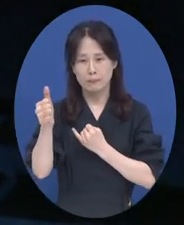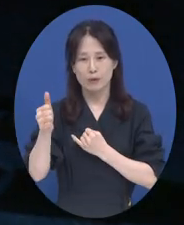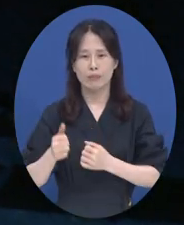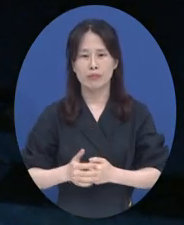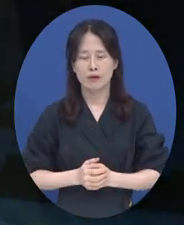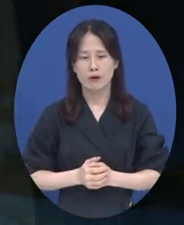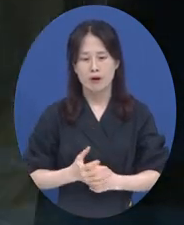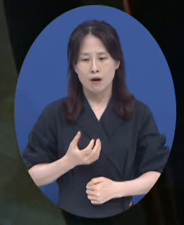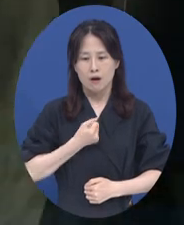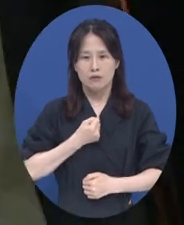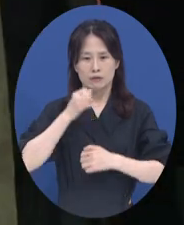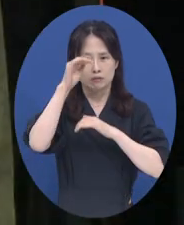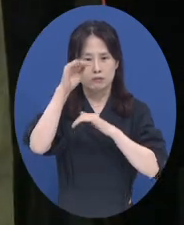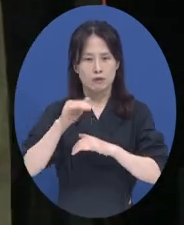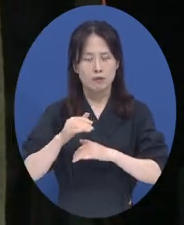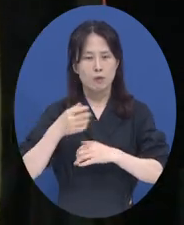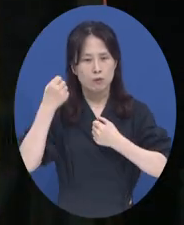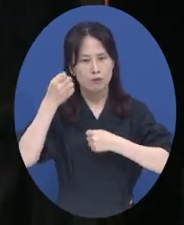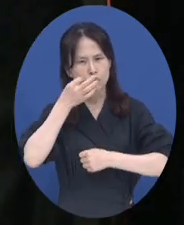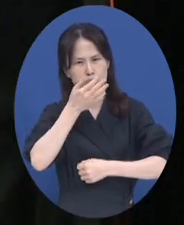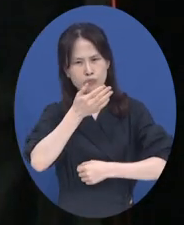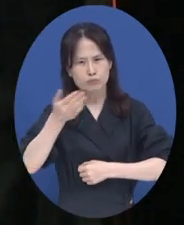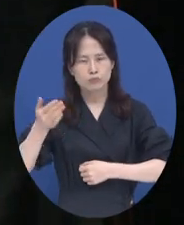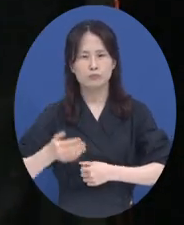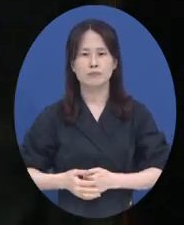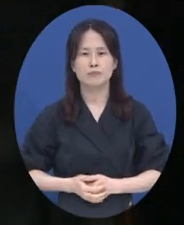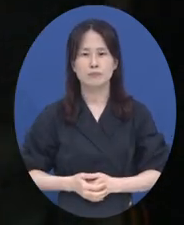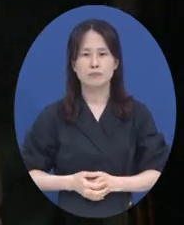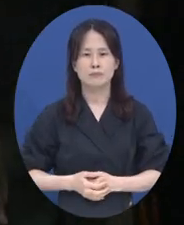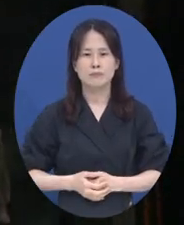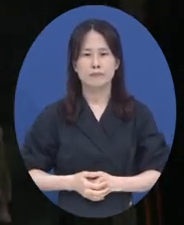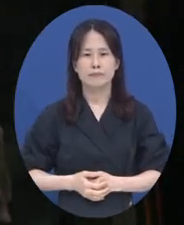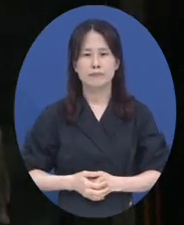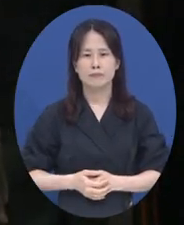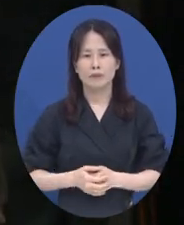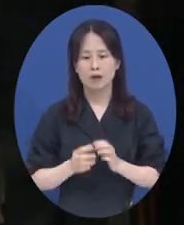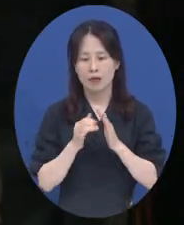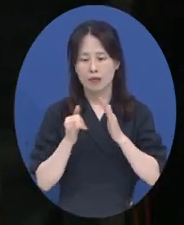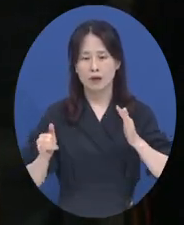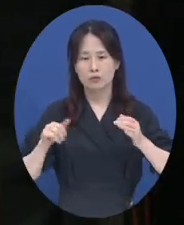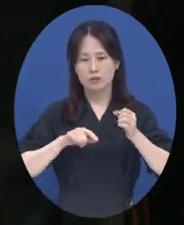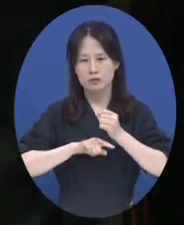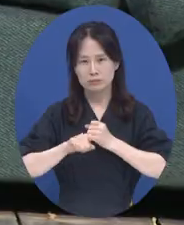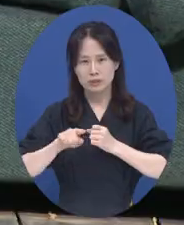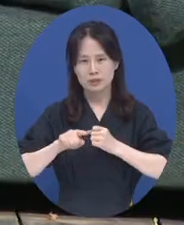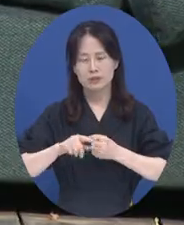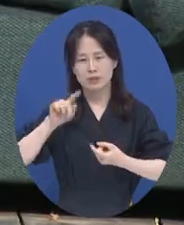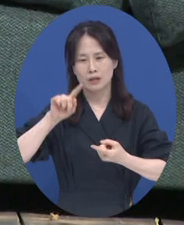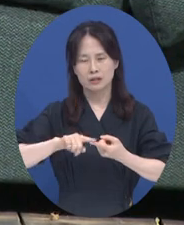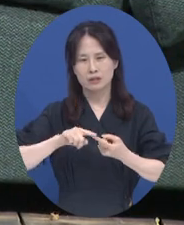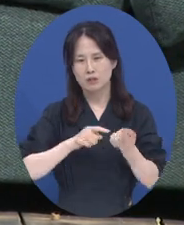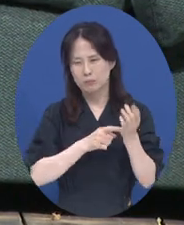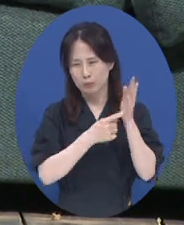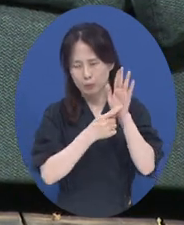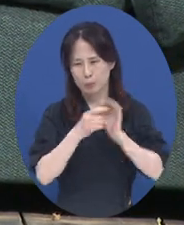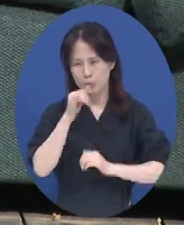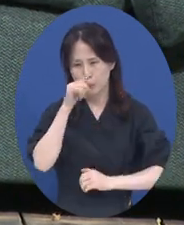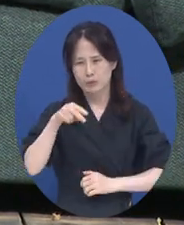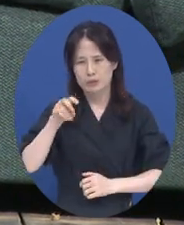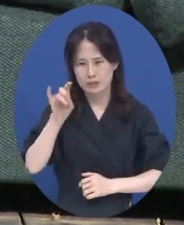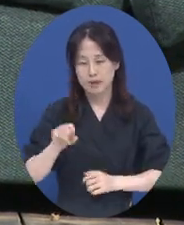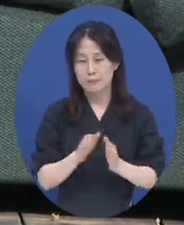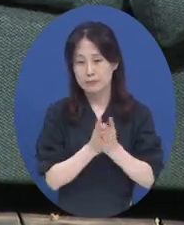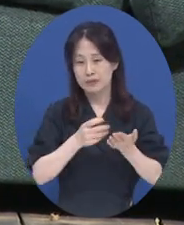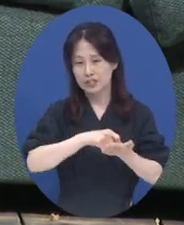다소 충격적인 내용이 무대에 담겨 올랐습니다. 가족의 의미를 역설적으로 표현한 샘 셰퍼드의